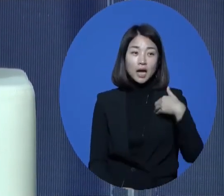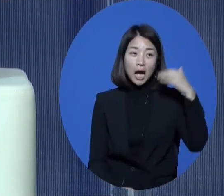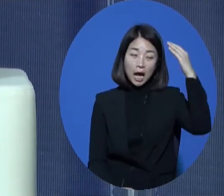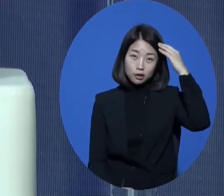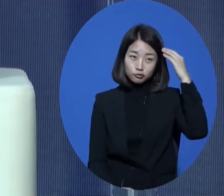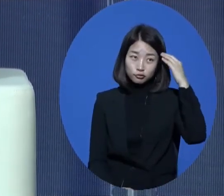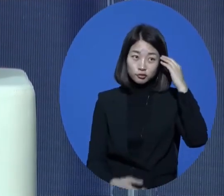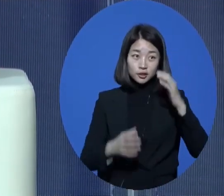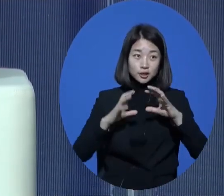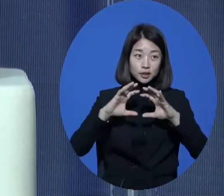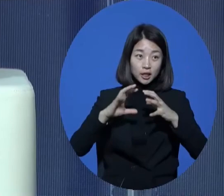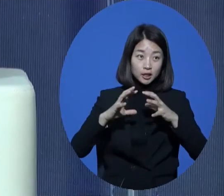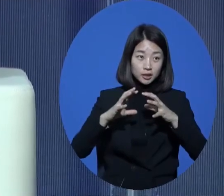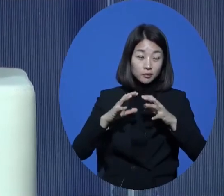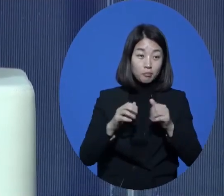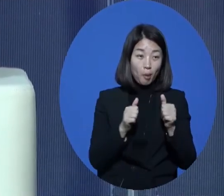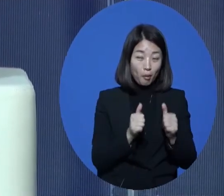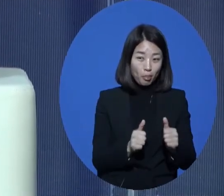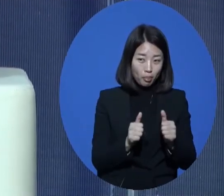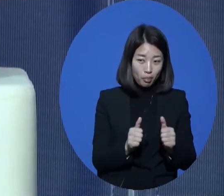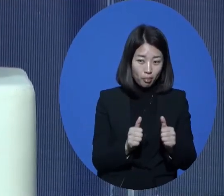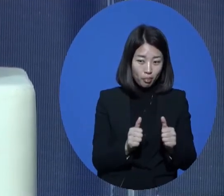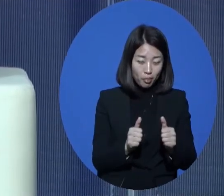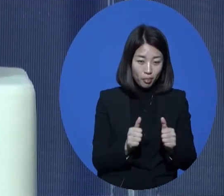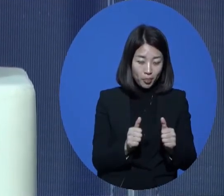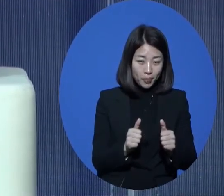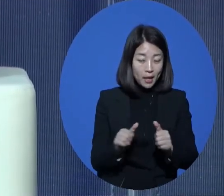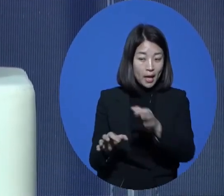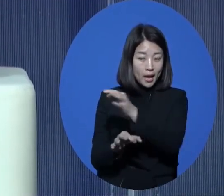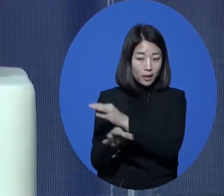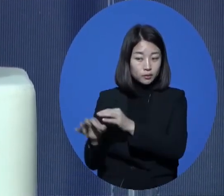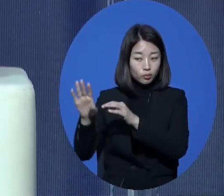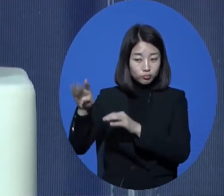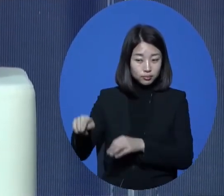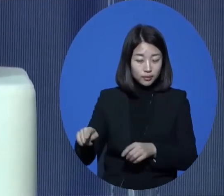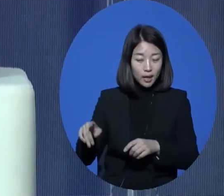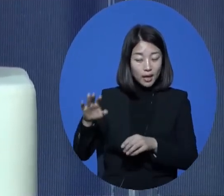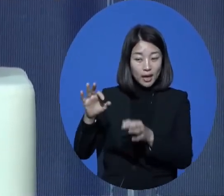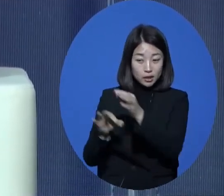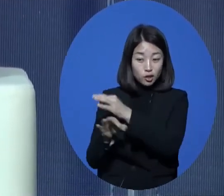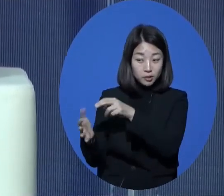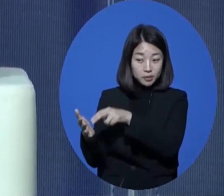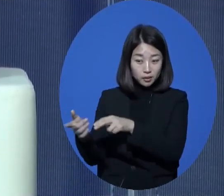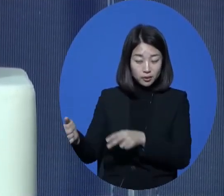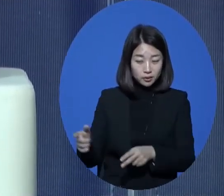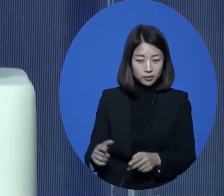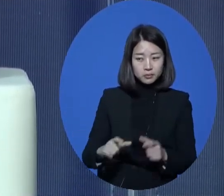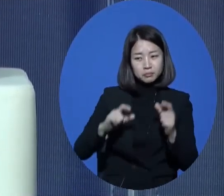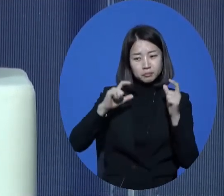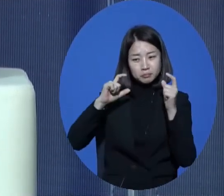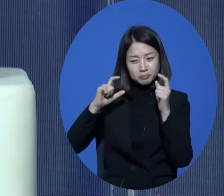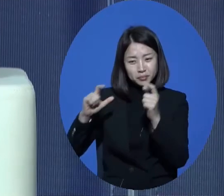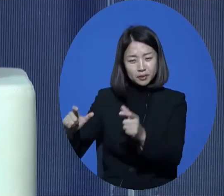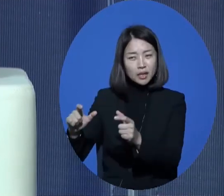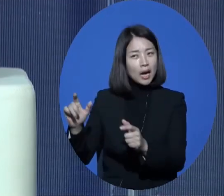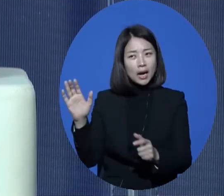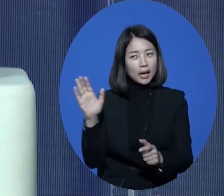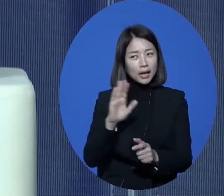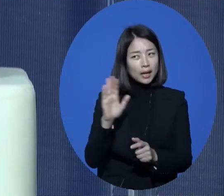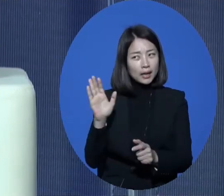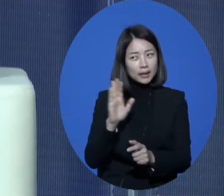법 체계나 이제 법원이 가능하면 행정부에 강제하는 결정은 내리지 않는